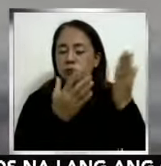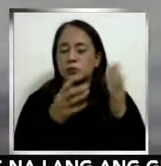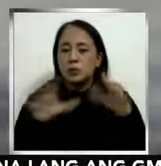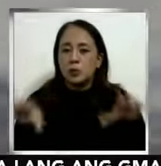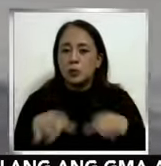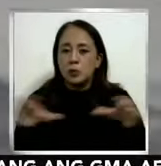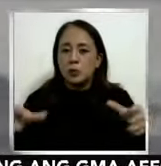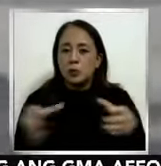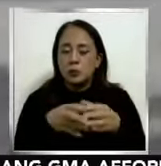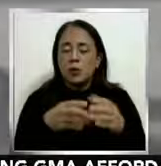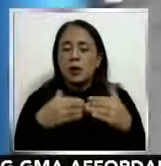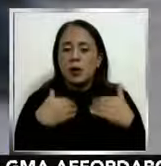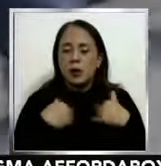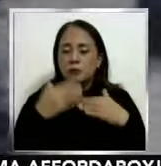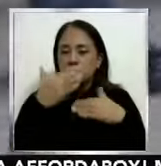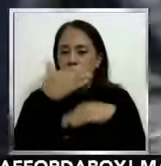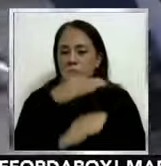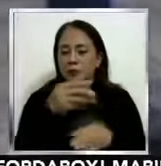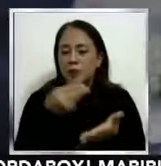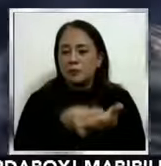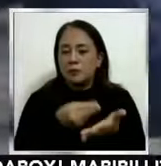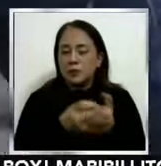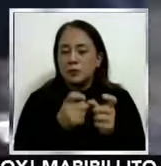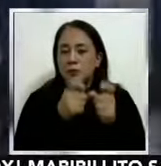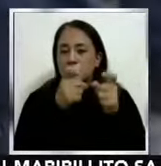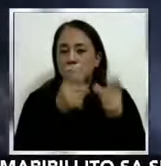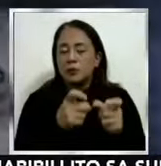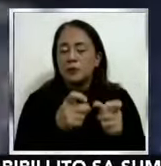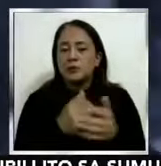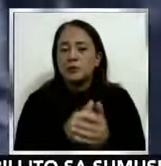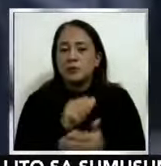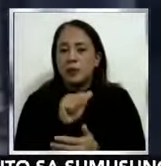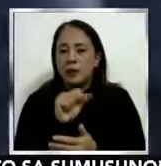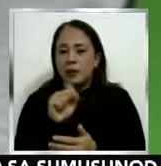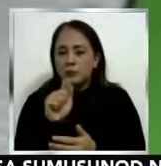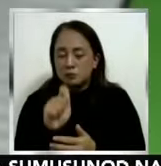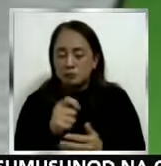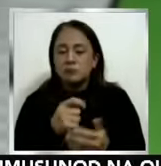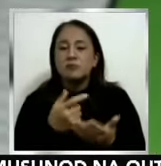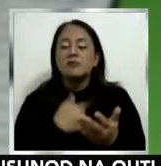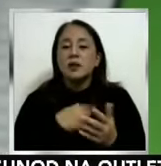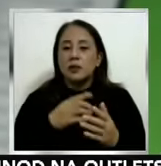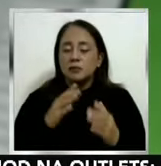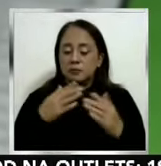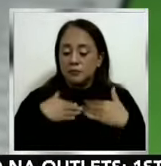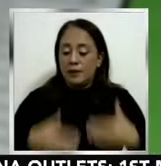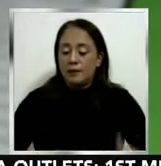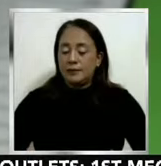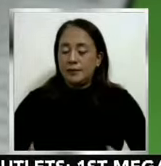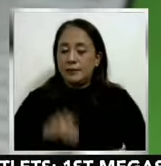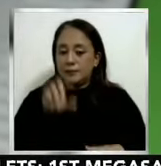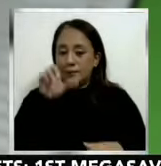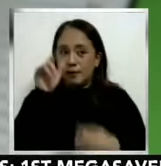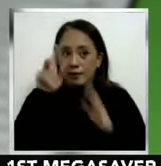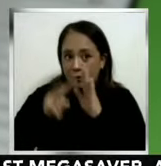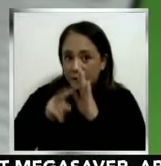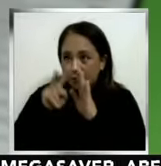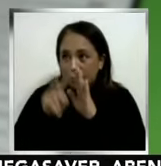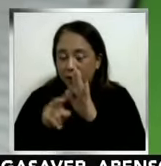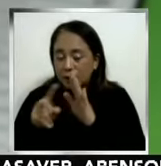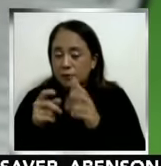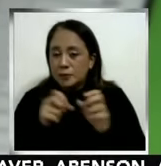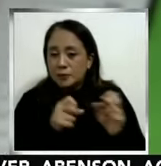ng limit sa perang pabuya sa mga asset, paggamit ng body cam sa lahat ng drug operations sa trade at pagbabawal